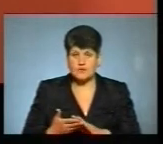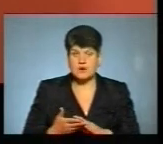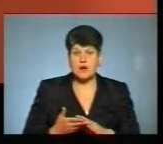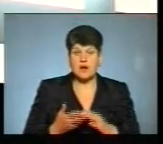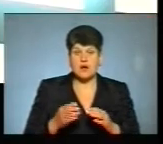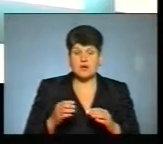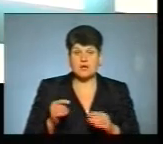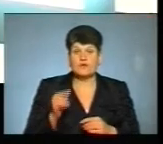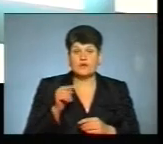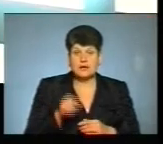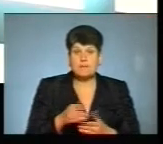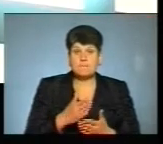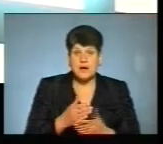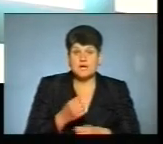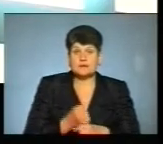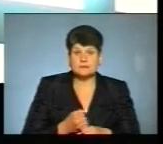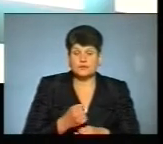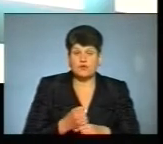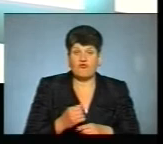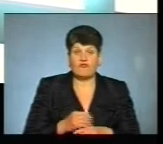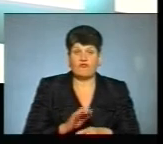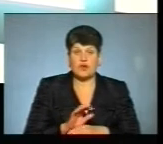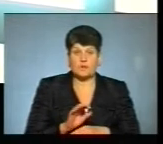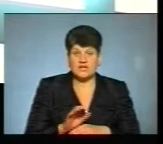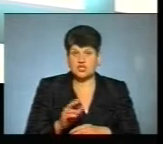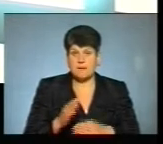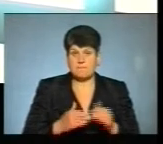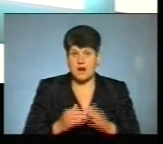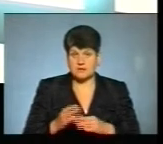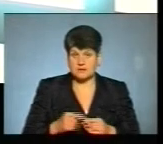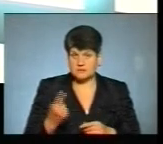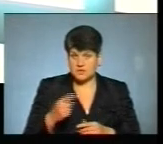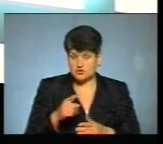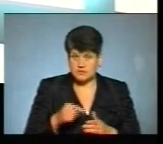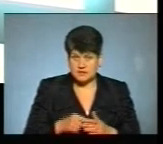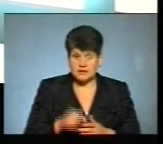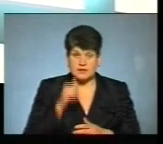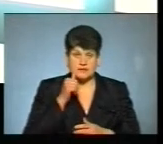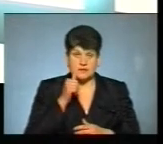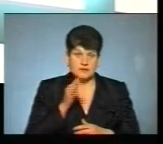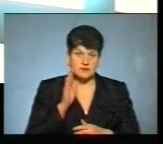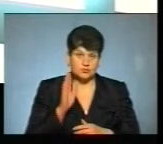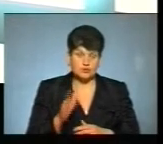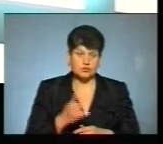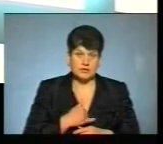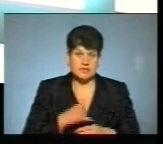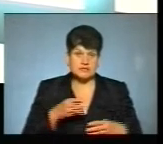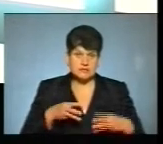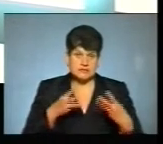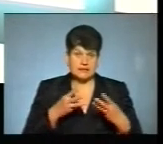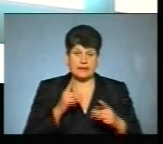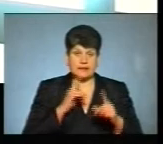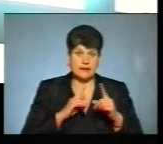вони мали би відробляти виробничу практику. Це перше питання. У нас, до речі, завтра відбуватиметься така селекторна